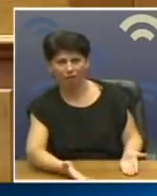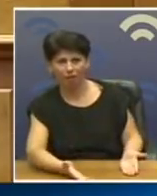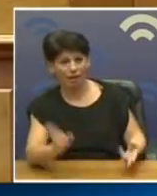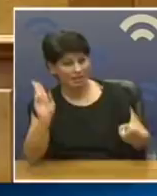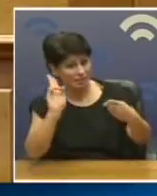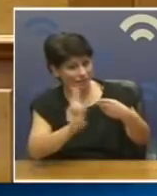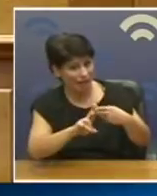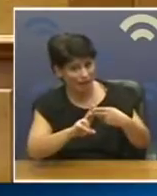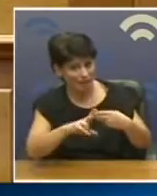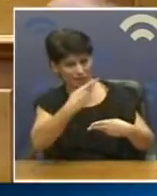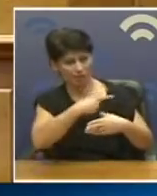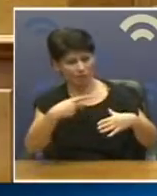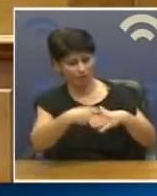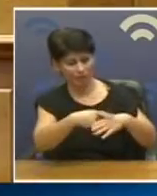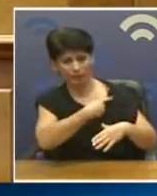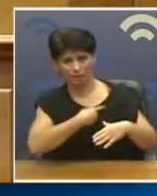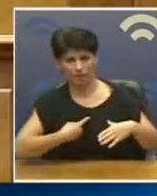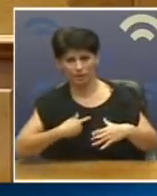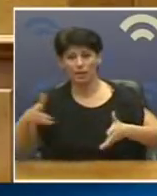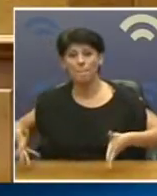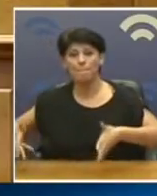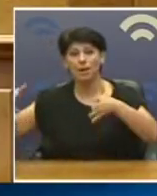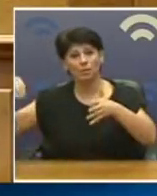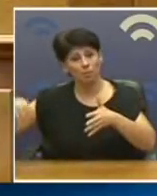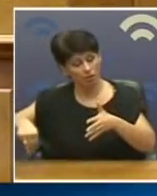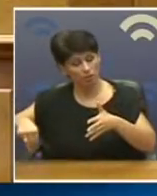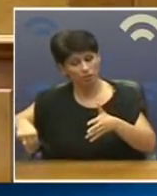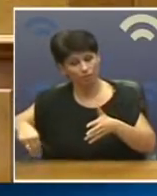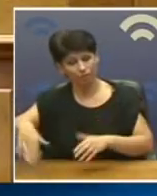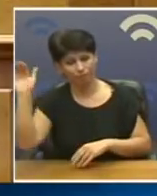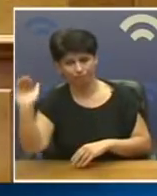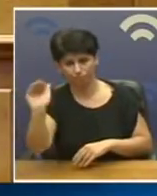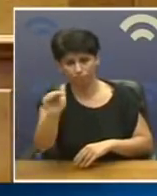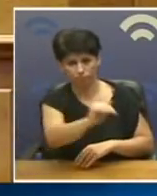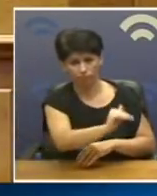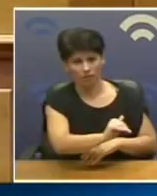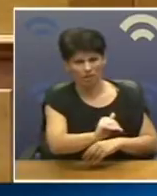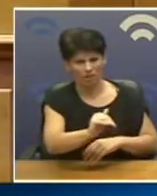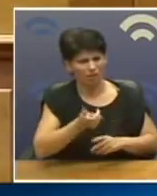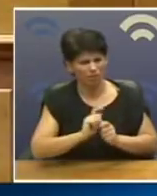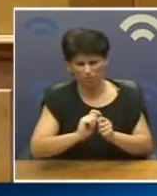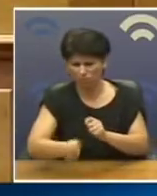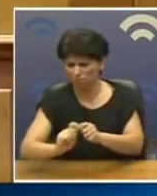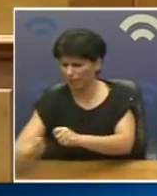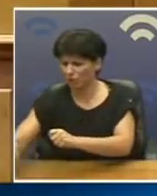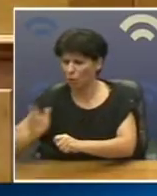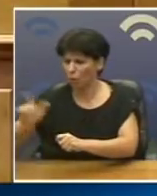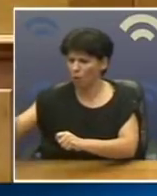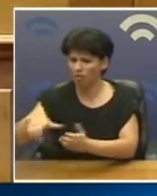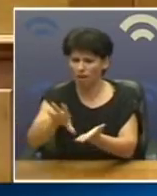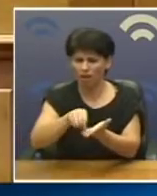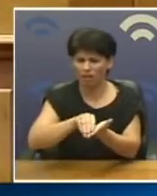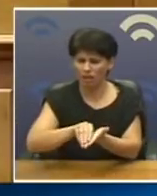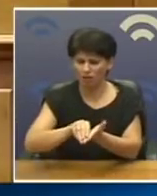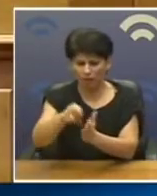Μέγαρο Μαξίμου, όπου τους καλέσατε και ορθώς να άρουν τις υπέρογκες χρεώσεις που επιβάλλουν στους